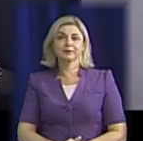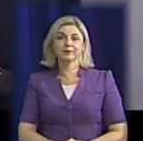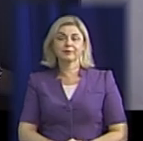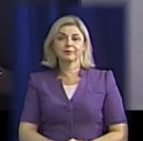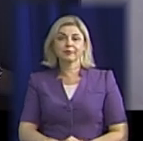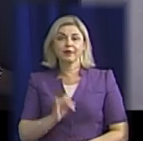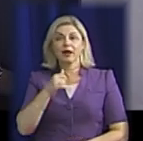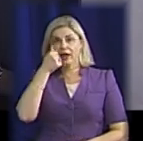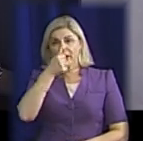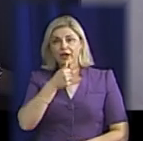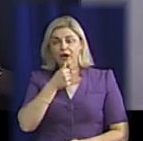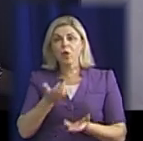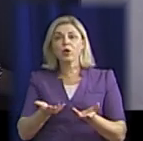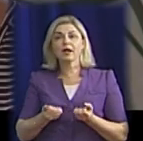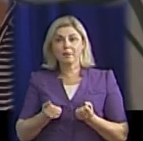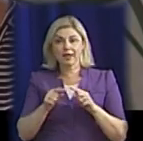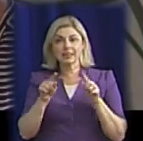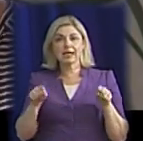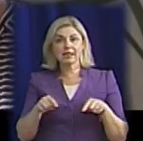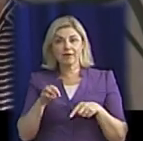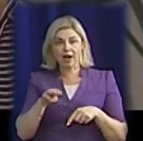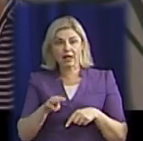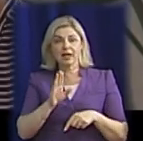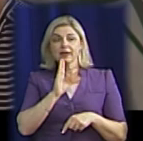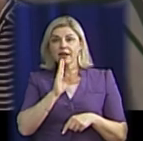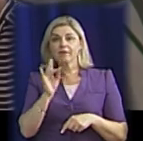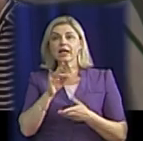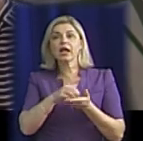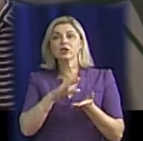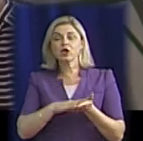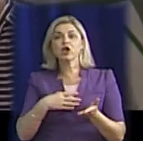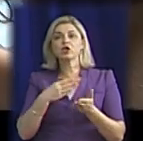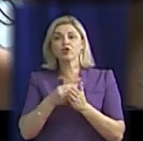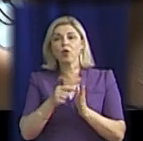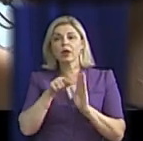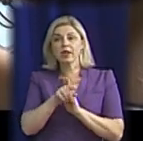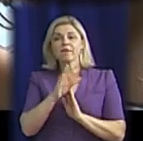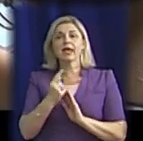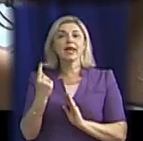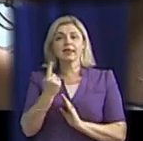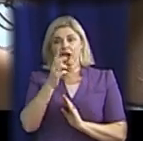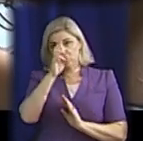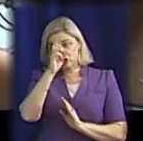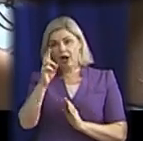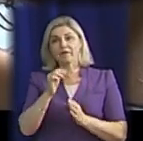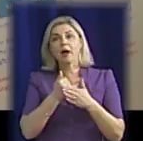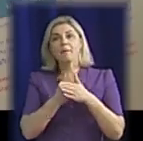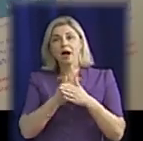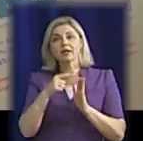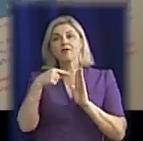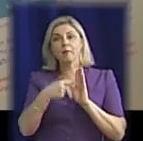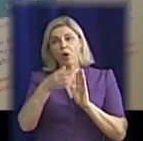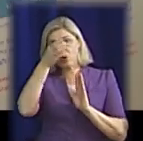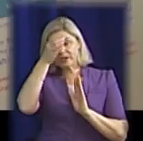і рік отримання. Вікторія Бавикіна реєструє свій кабінет у єдиній державній електронній базі з питань освіти.